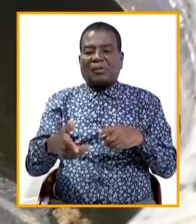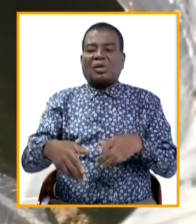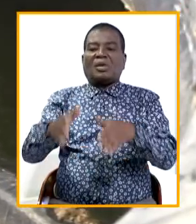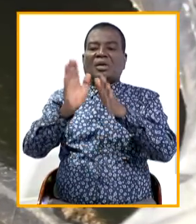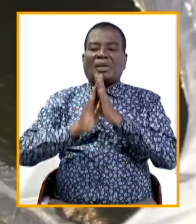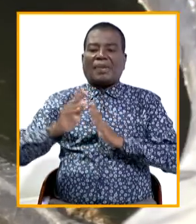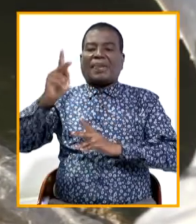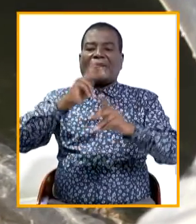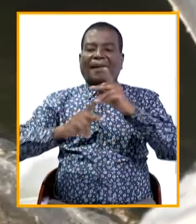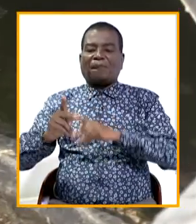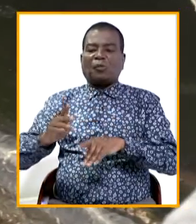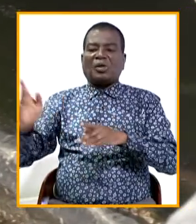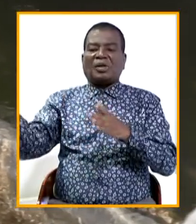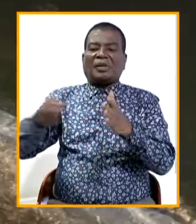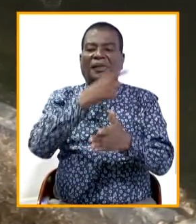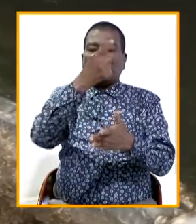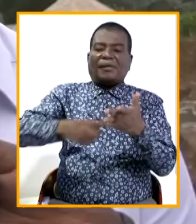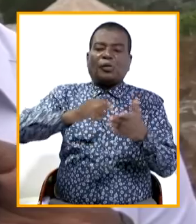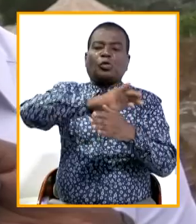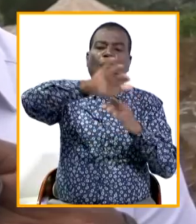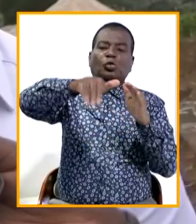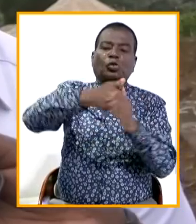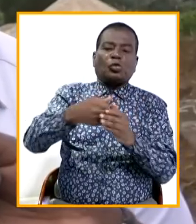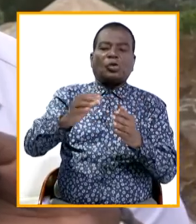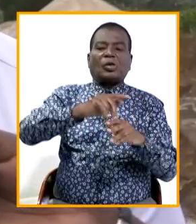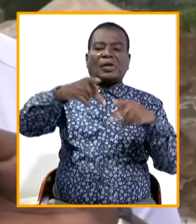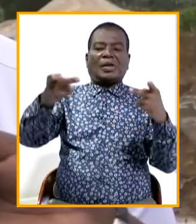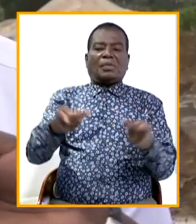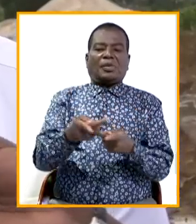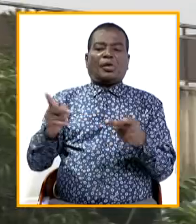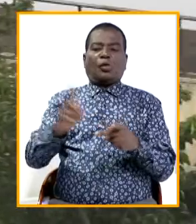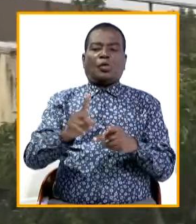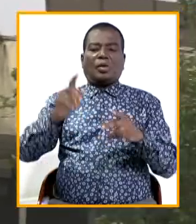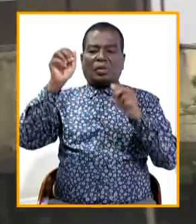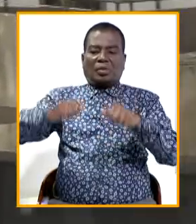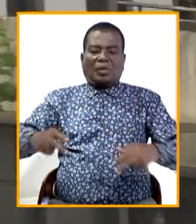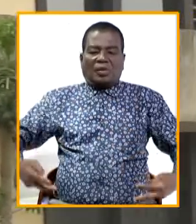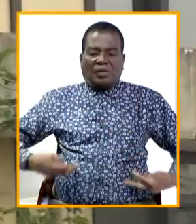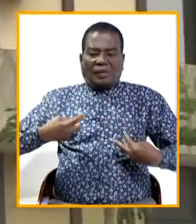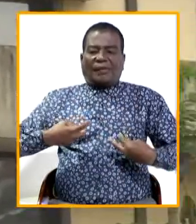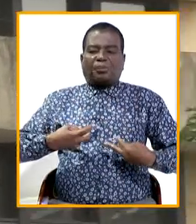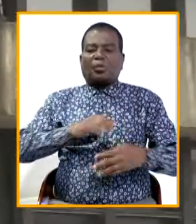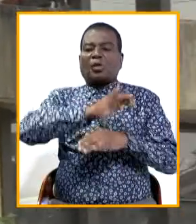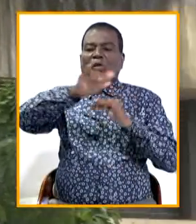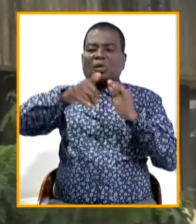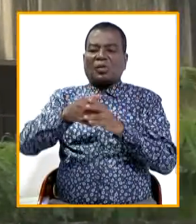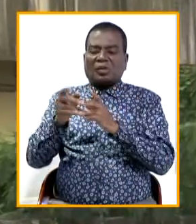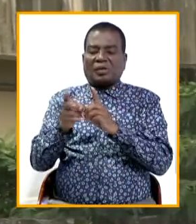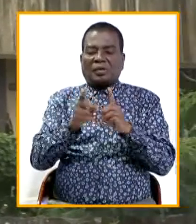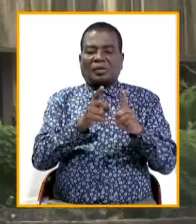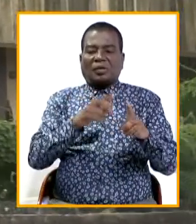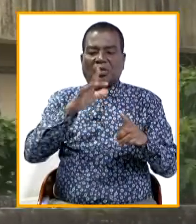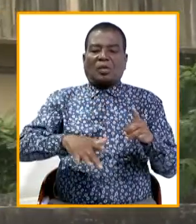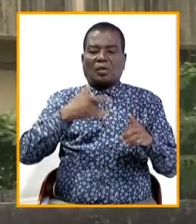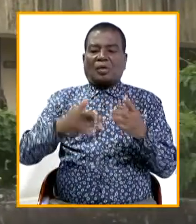qui vont contribuer à la ponte des œufs des moustiques qui vont devenir moustiques adultes plus tard. Ces dispositions préventives sont